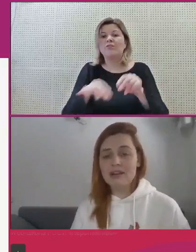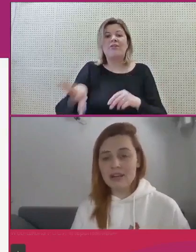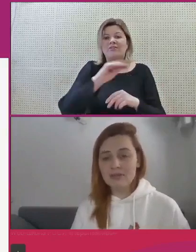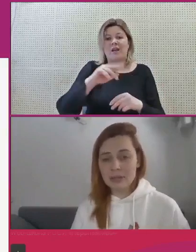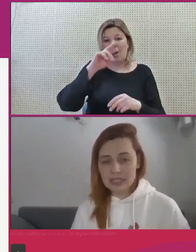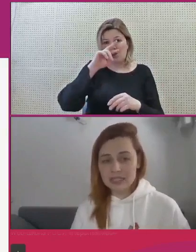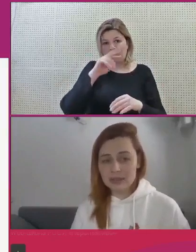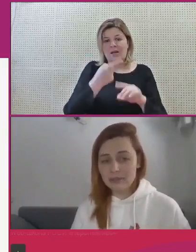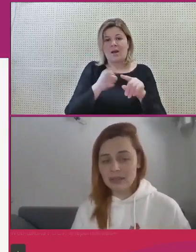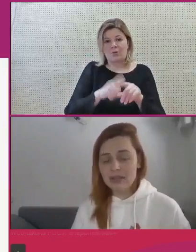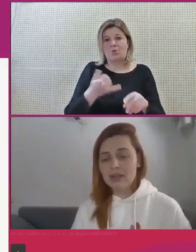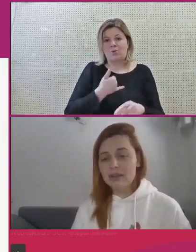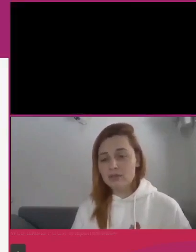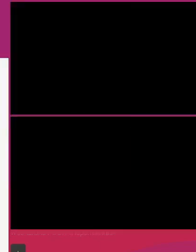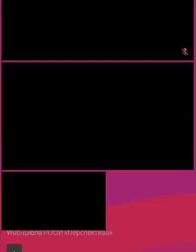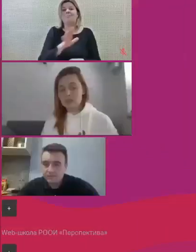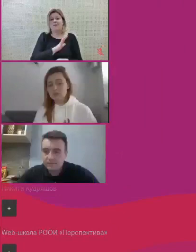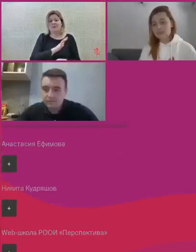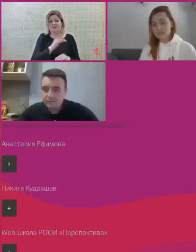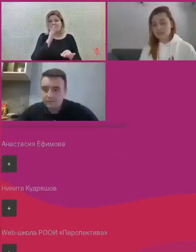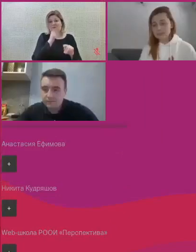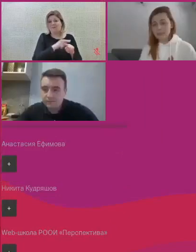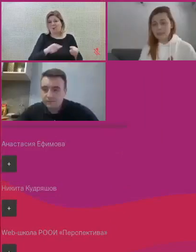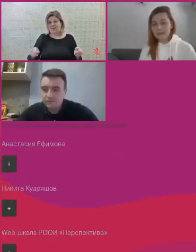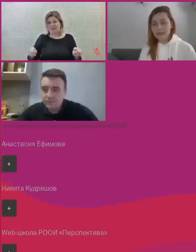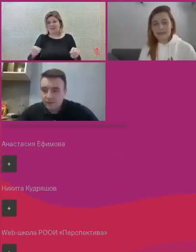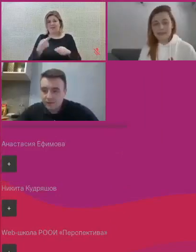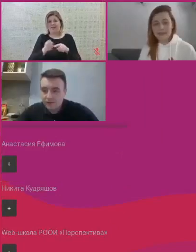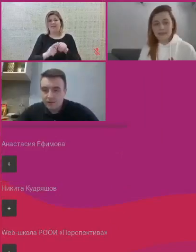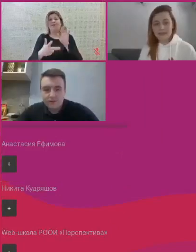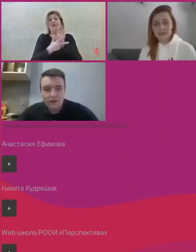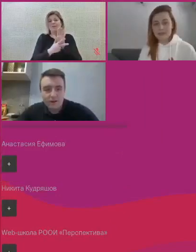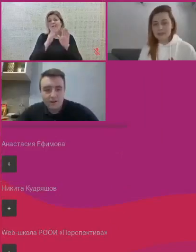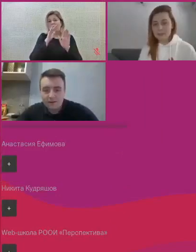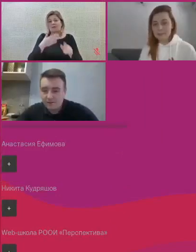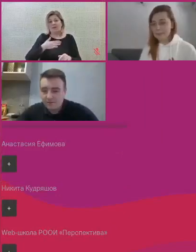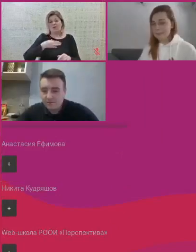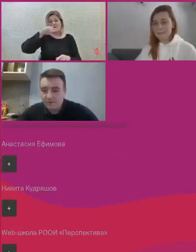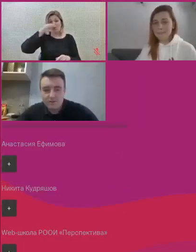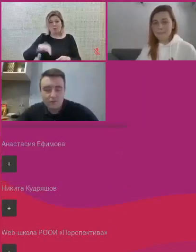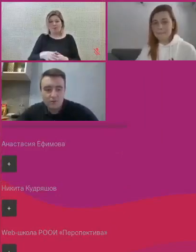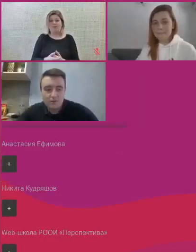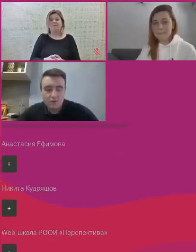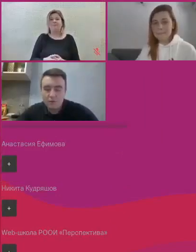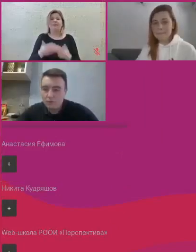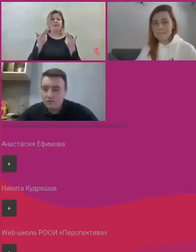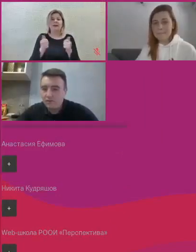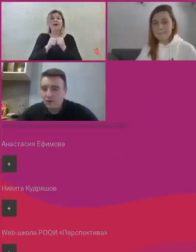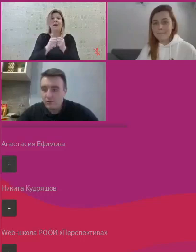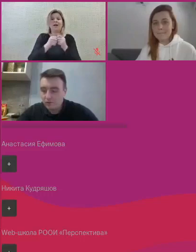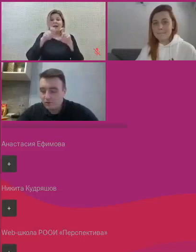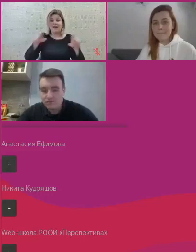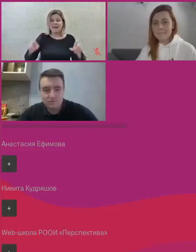создавали в процессе. Да, коллеги, если у вас есть